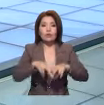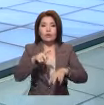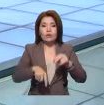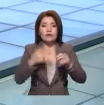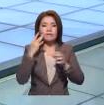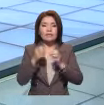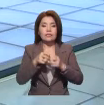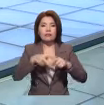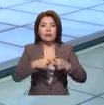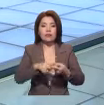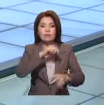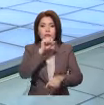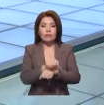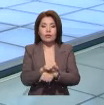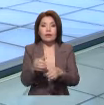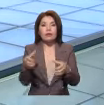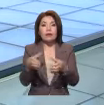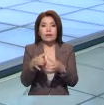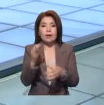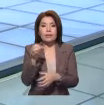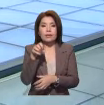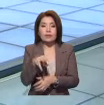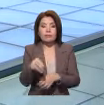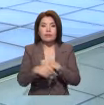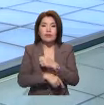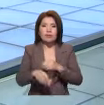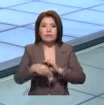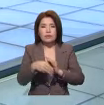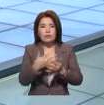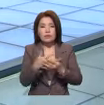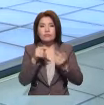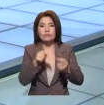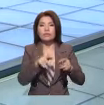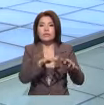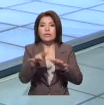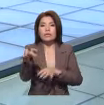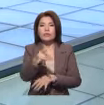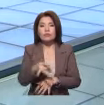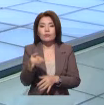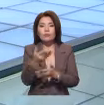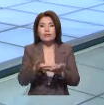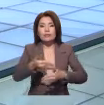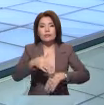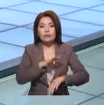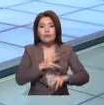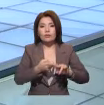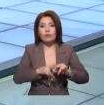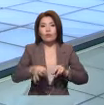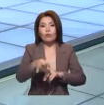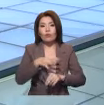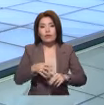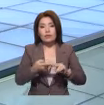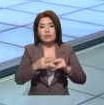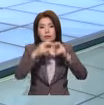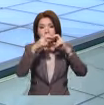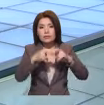қалып отыр. Бұл туралы Аманат партиясы жанындағы сыбайлас жемқорлыққа қарсы іс-қимыл жөніндегі республикалық кеңесте айтылды. Өңірдегі олқылықтарды